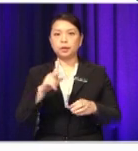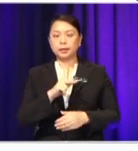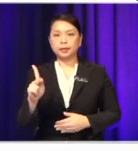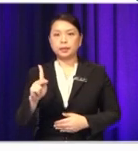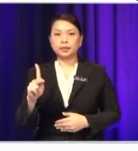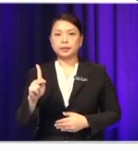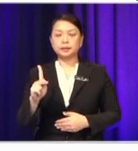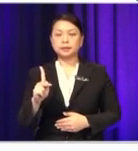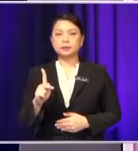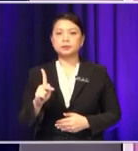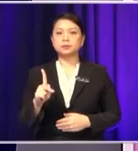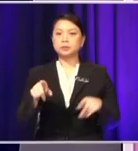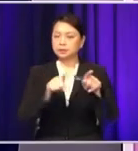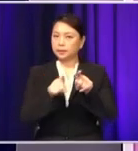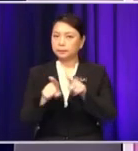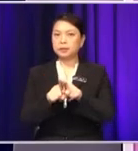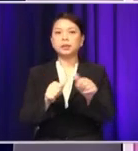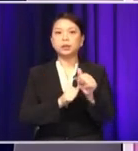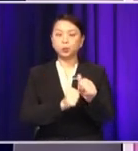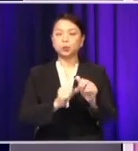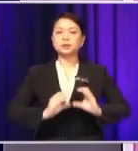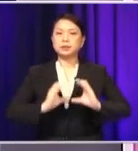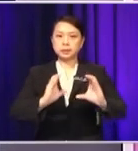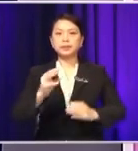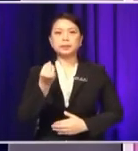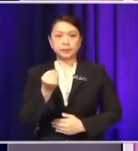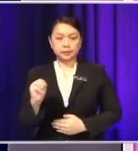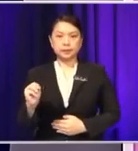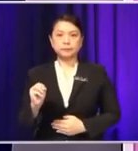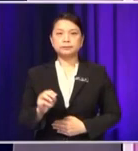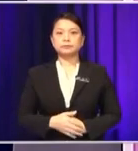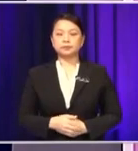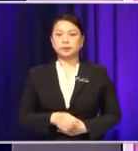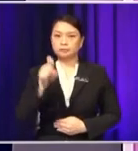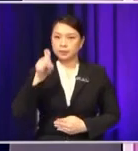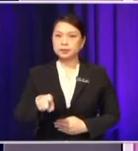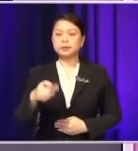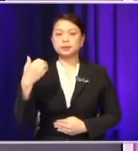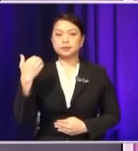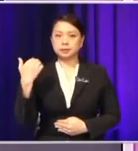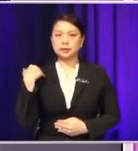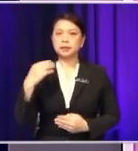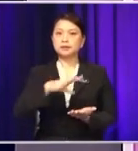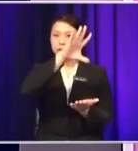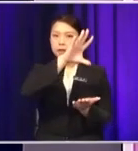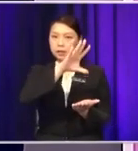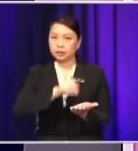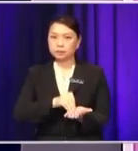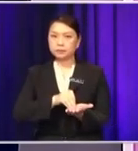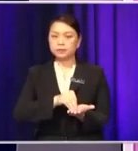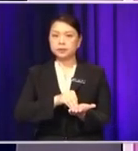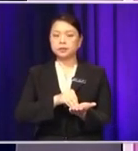mengikut kaedah mereka sendiri. Mereka boleh menggunakan APPI untuk memuat turun soalan-soalan bagi ujian pada anak-anak murid